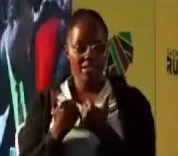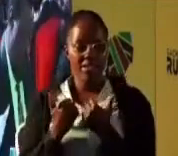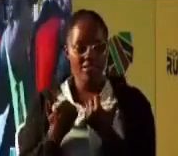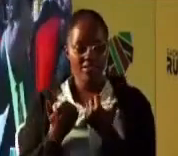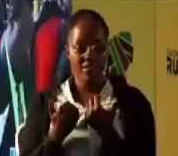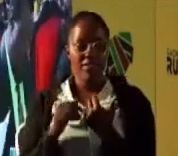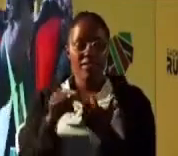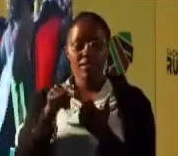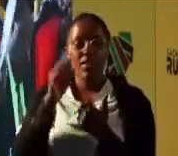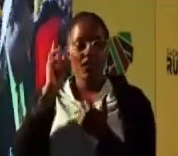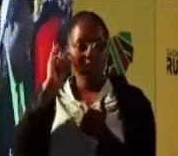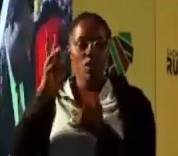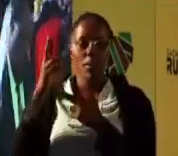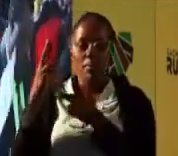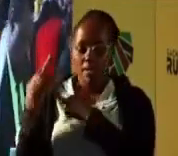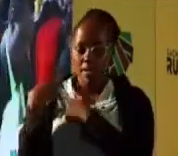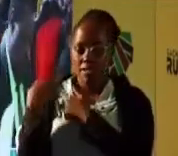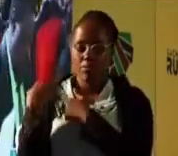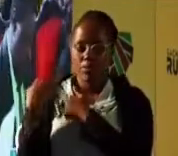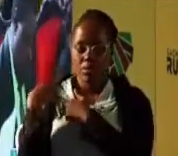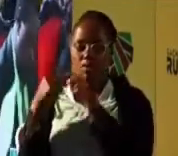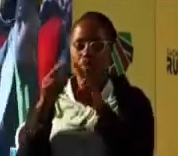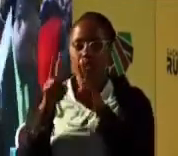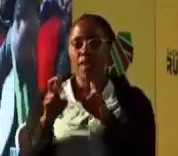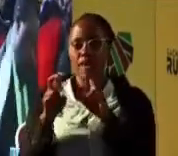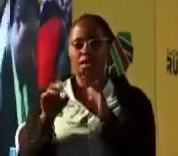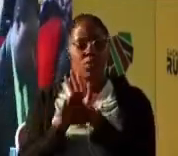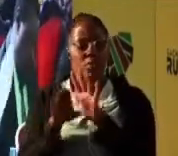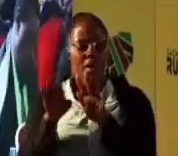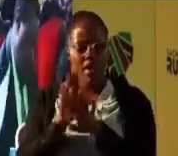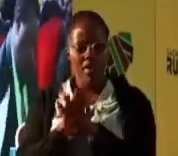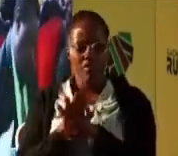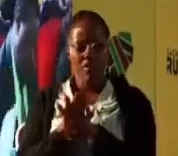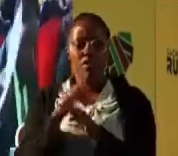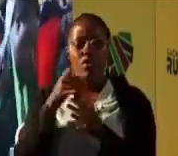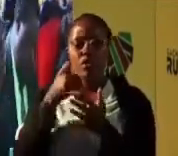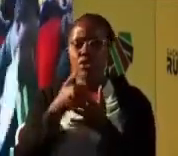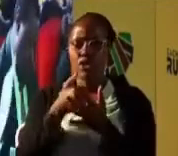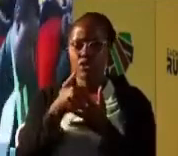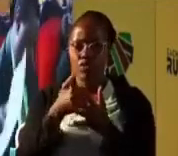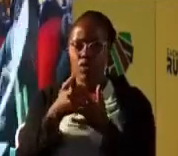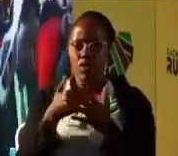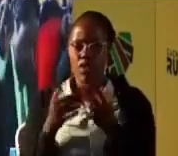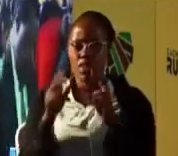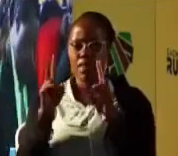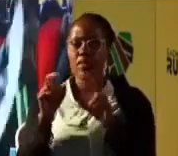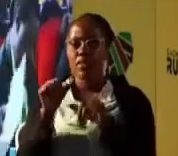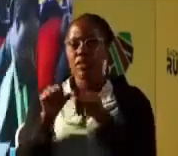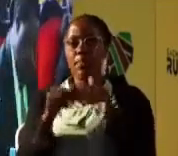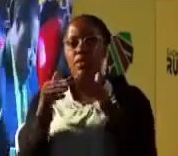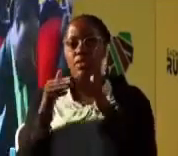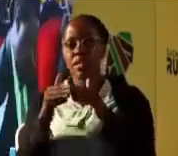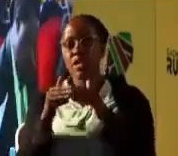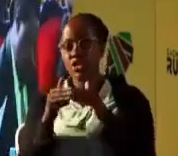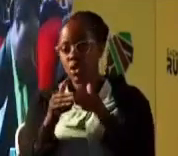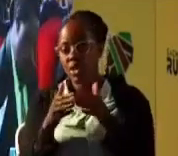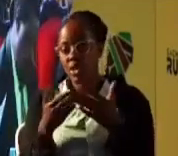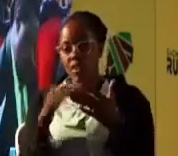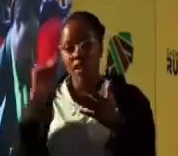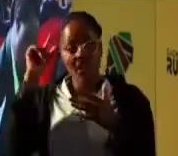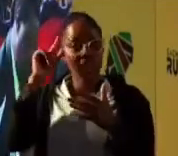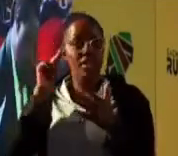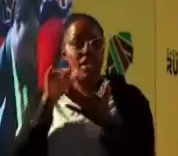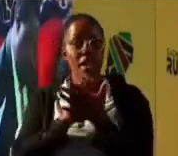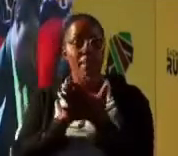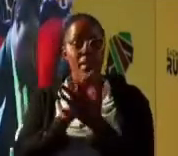ndio itashughulika sasa na mambo yote yanayohusu mambo ya sexual and